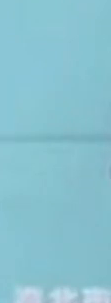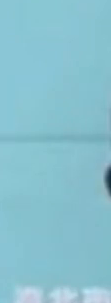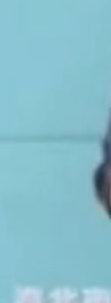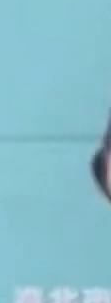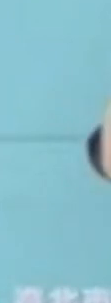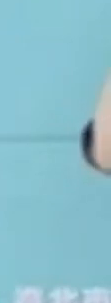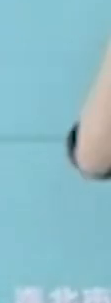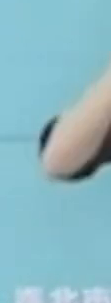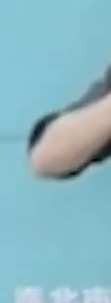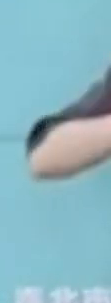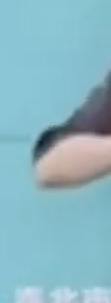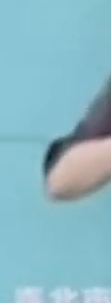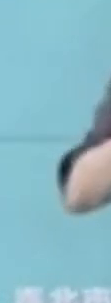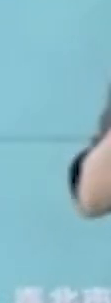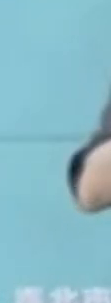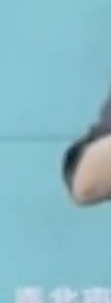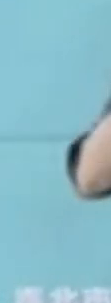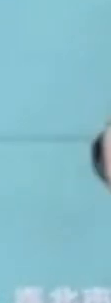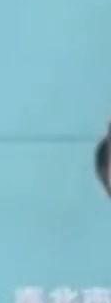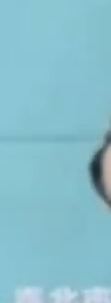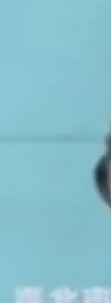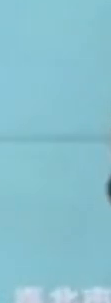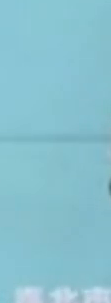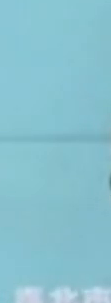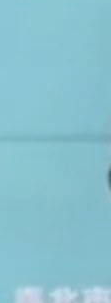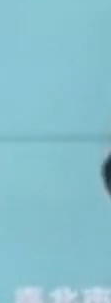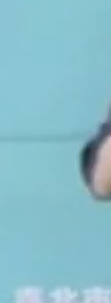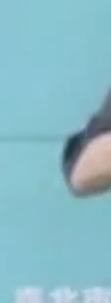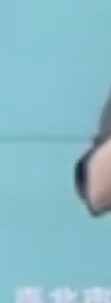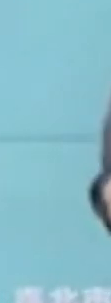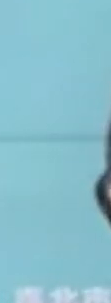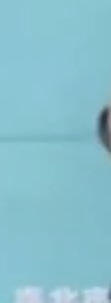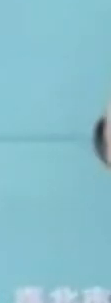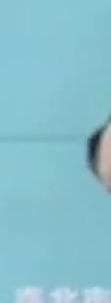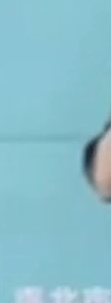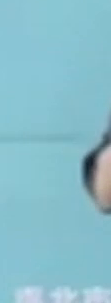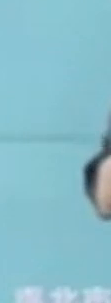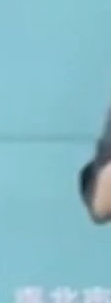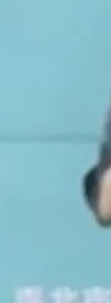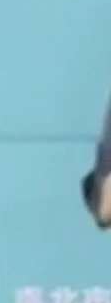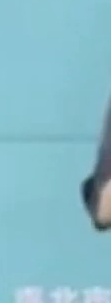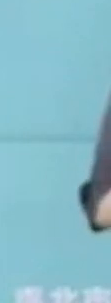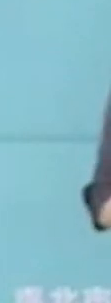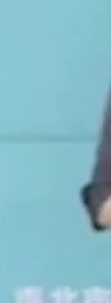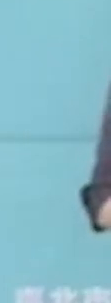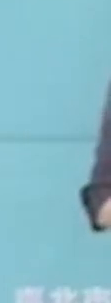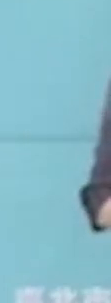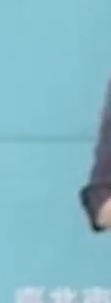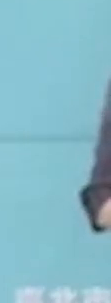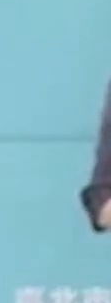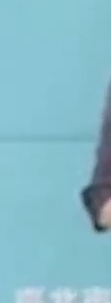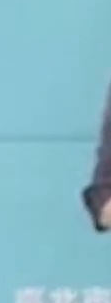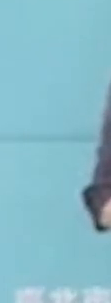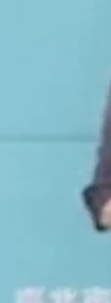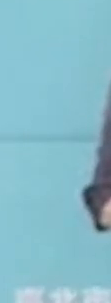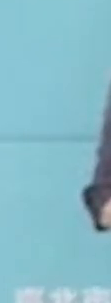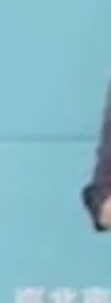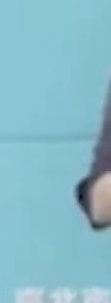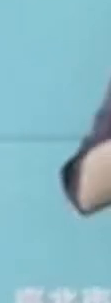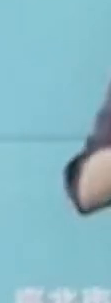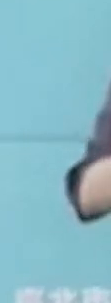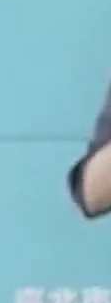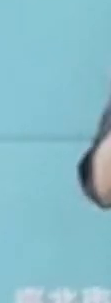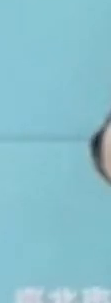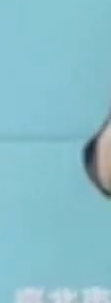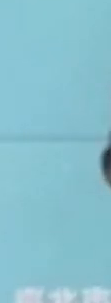的话会上升一点的，但是不会大幅上升。那么，我想我们还是要给。最前